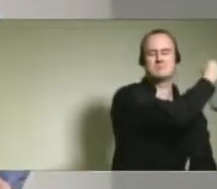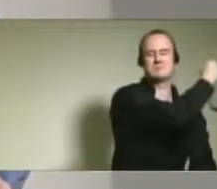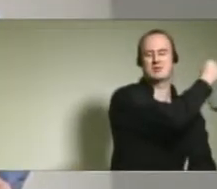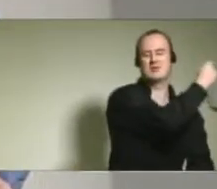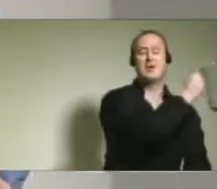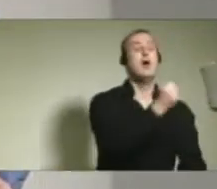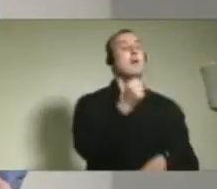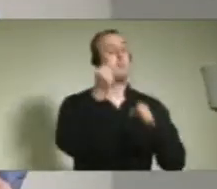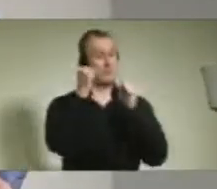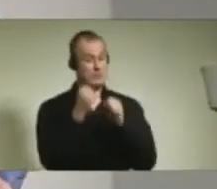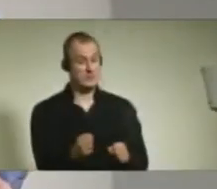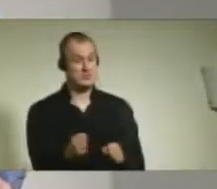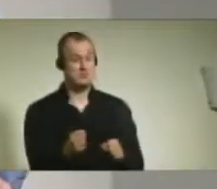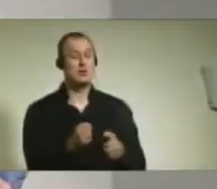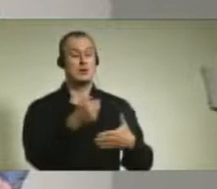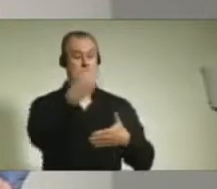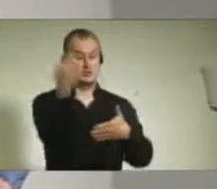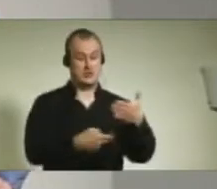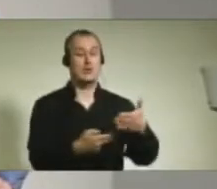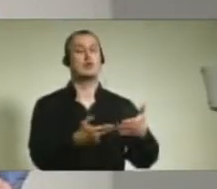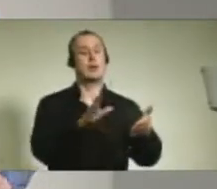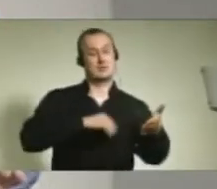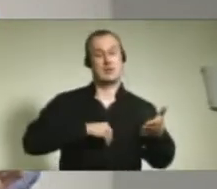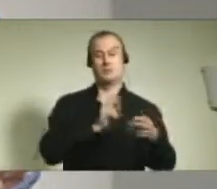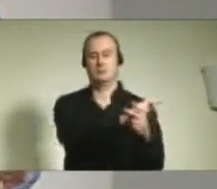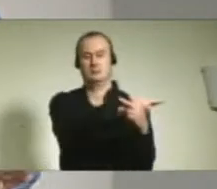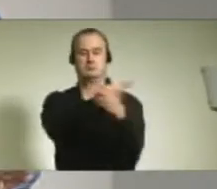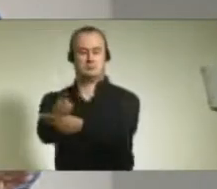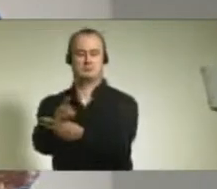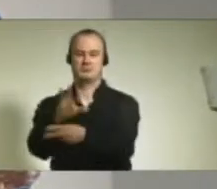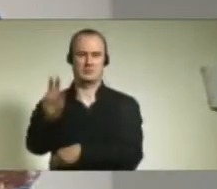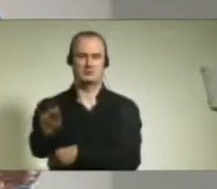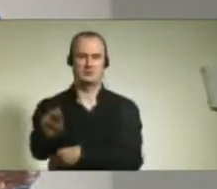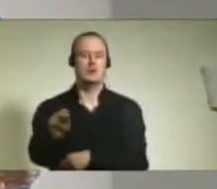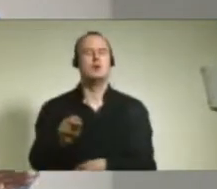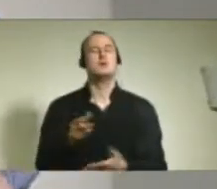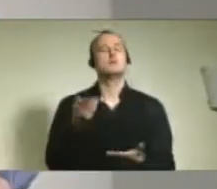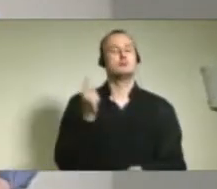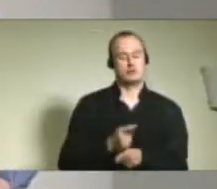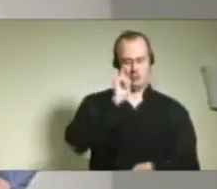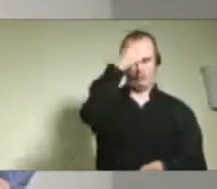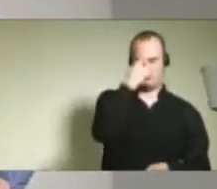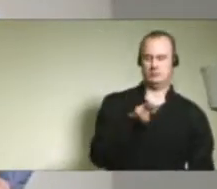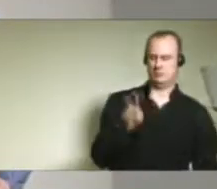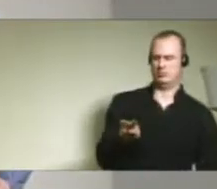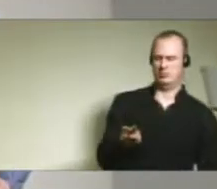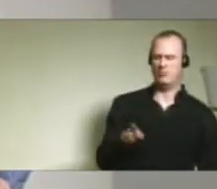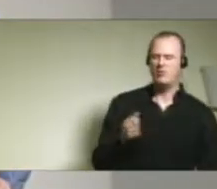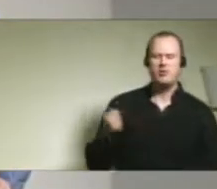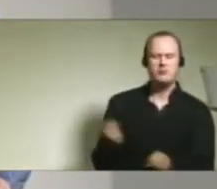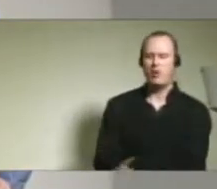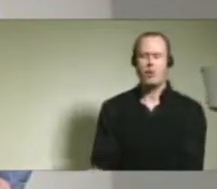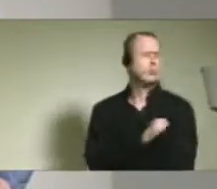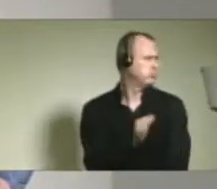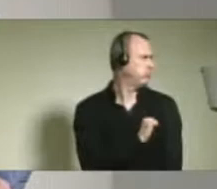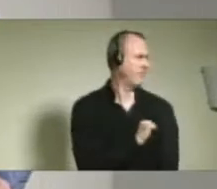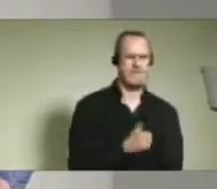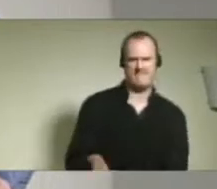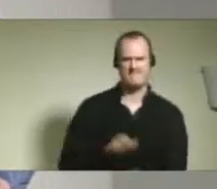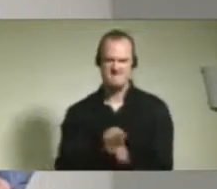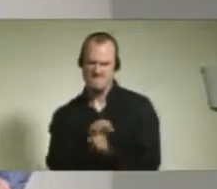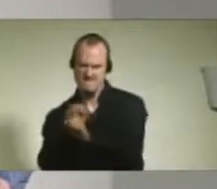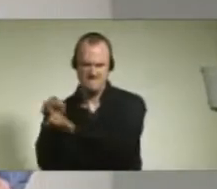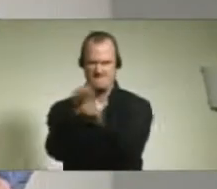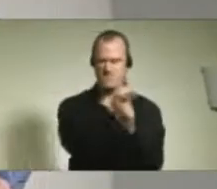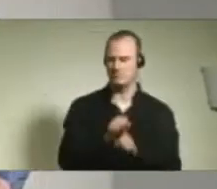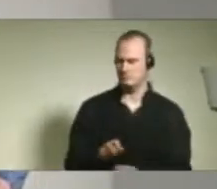peuvent pas consentir des prêts. Et le gouvernement a décidé de mettre fin à ces activités parce qu'ils font n'importe quoi. Alors, même si nos gouvernements ne